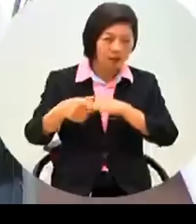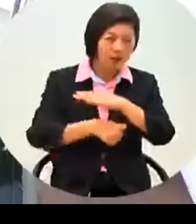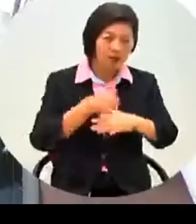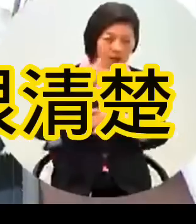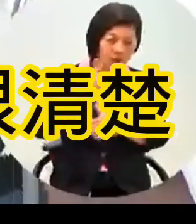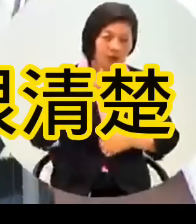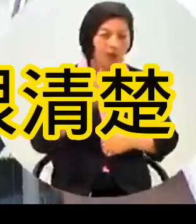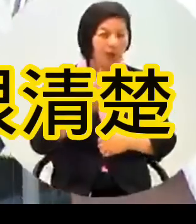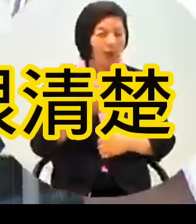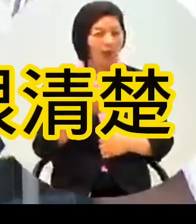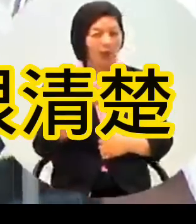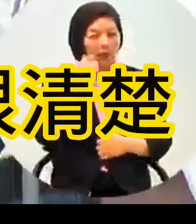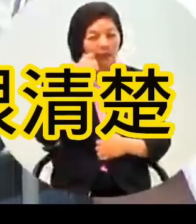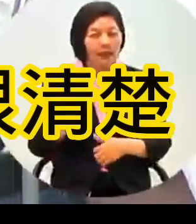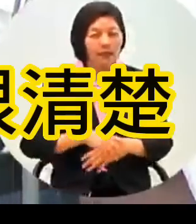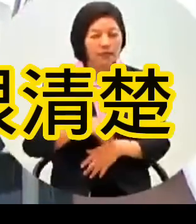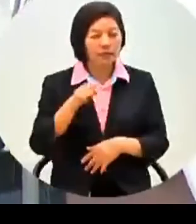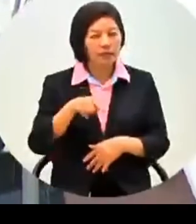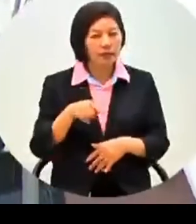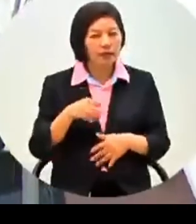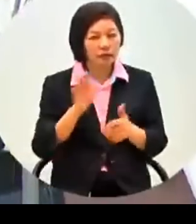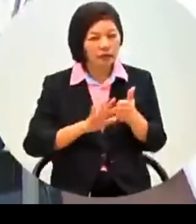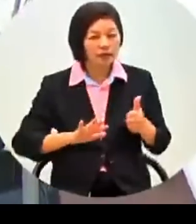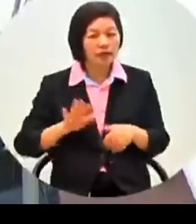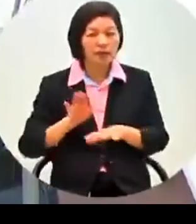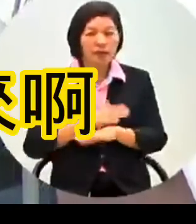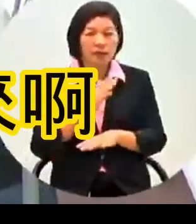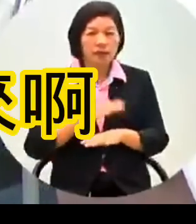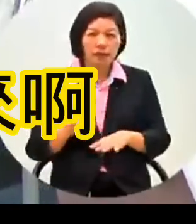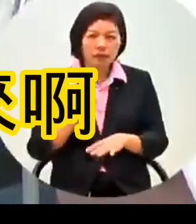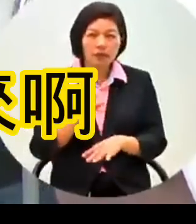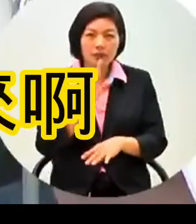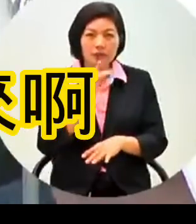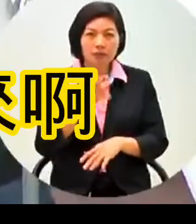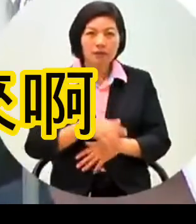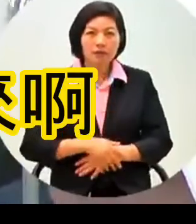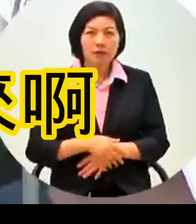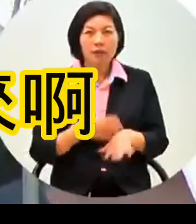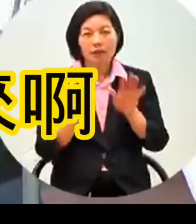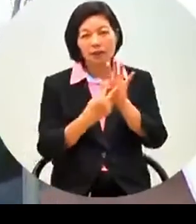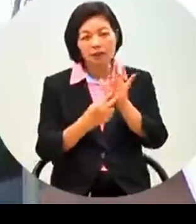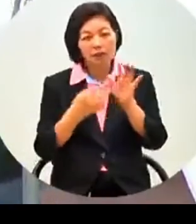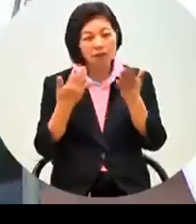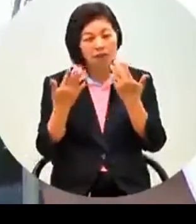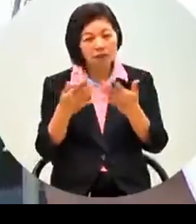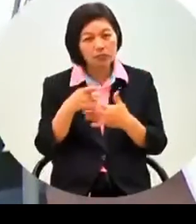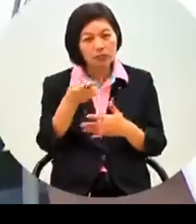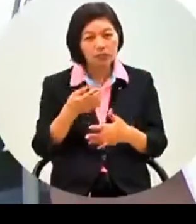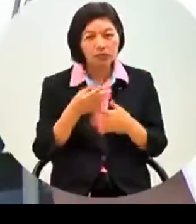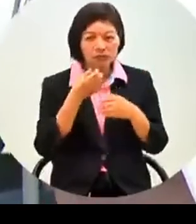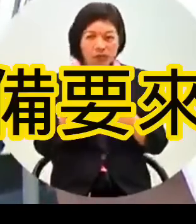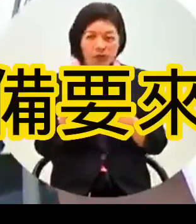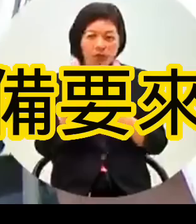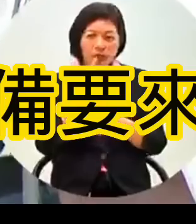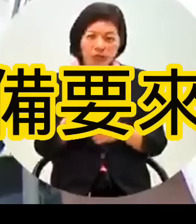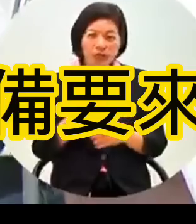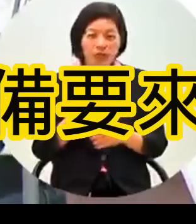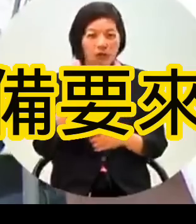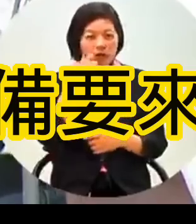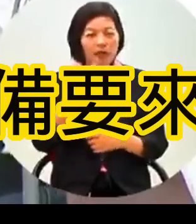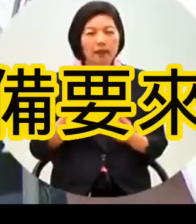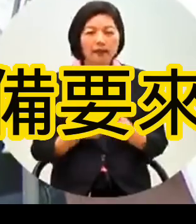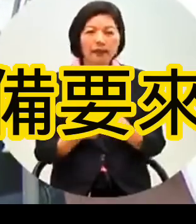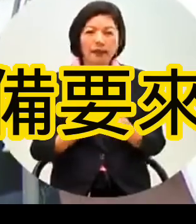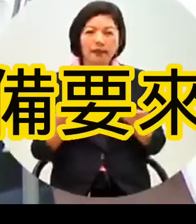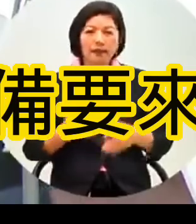没关系。我问你第三个问题， 我们都很清楚。 请问一下，你说清楚，你也说不出来啊。请问一下，所谓的